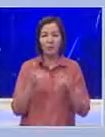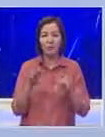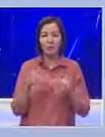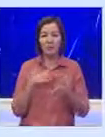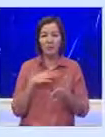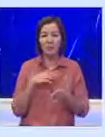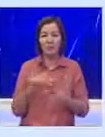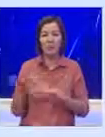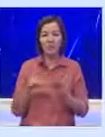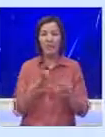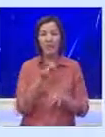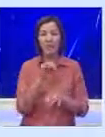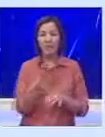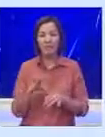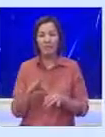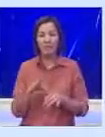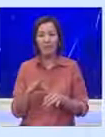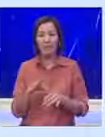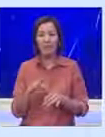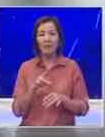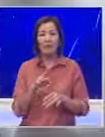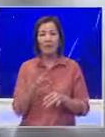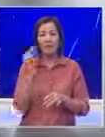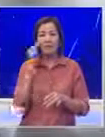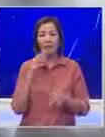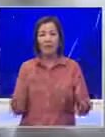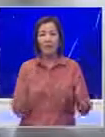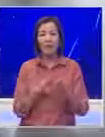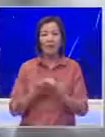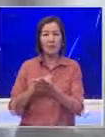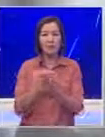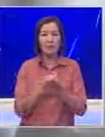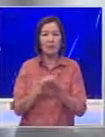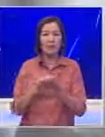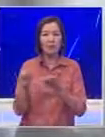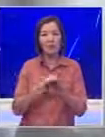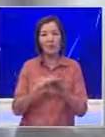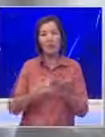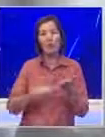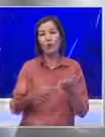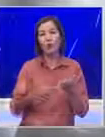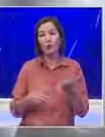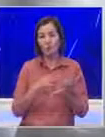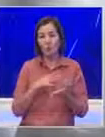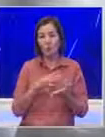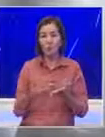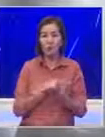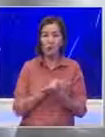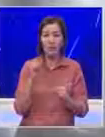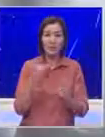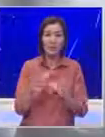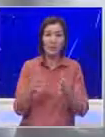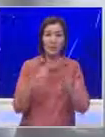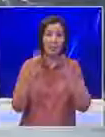береді. Шара аясында Самұрық қазына мен Power China арасында ынтымақтастық туралы меморандумға қол қойылды. Құжат